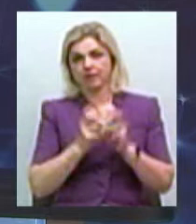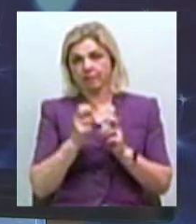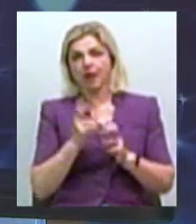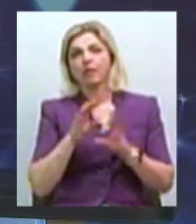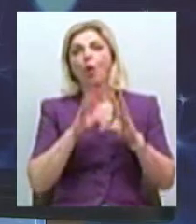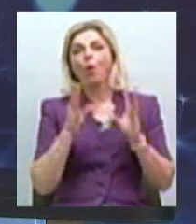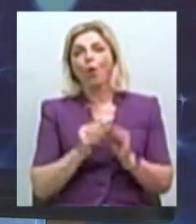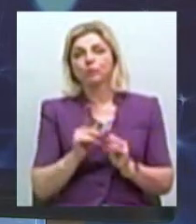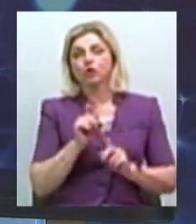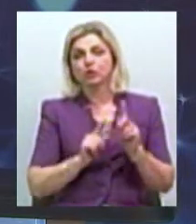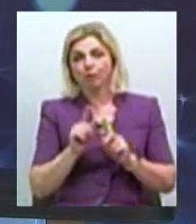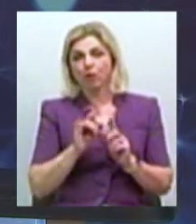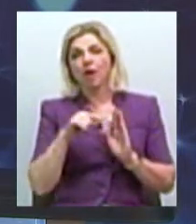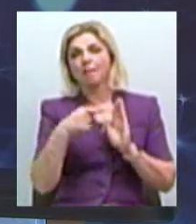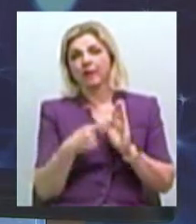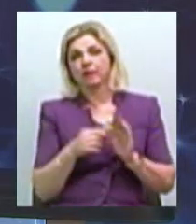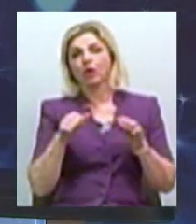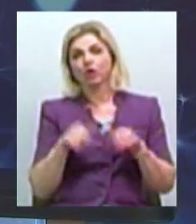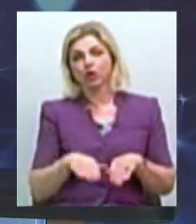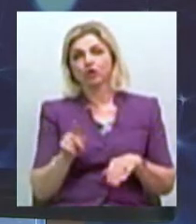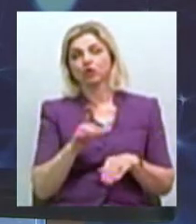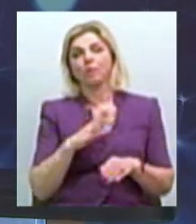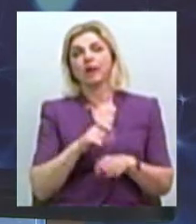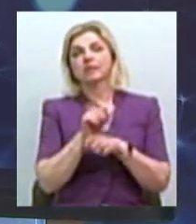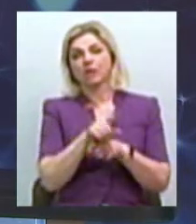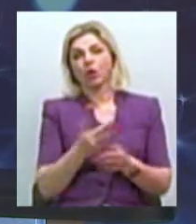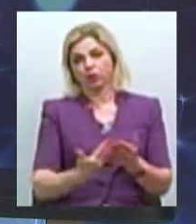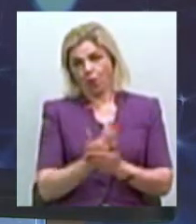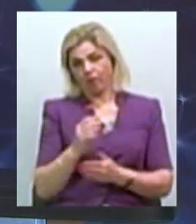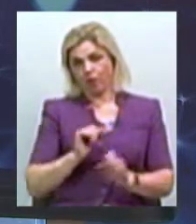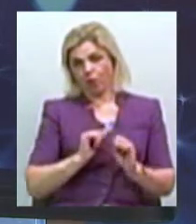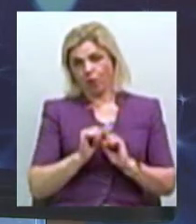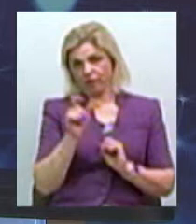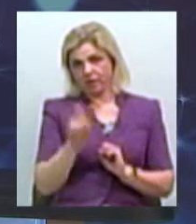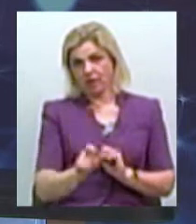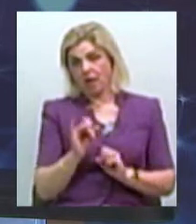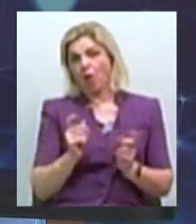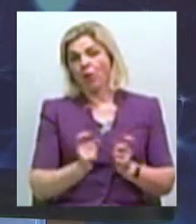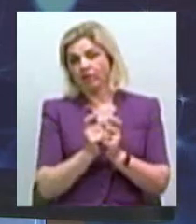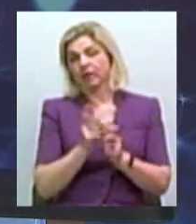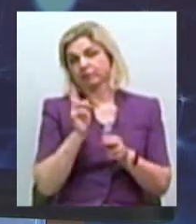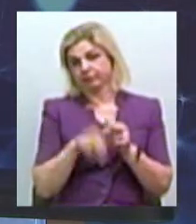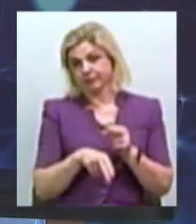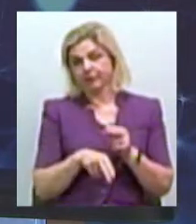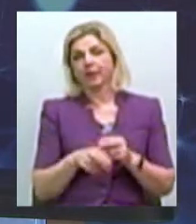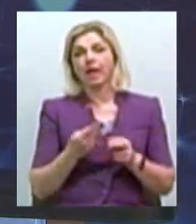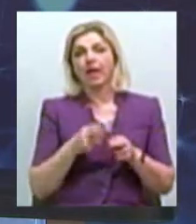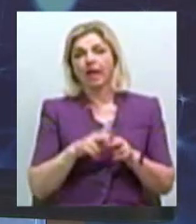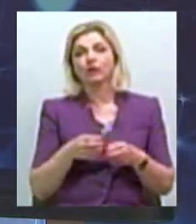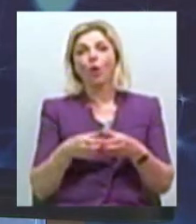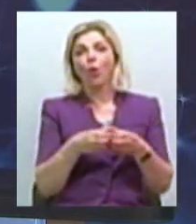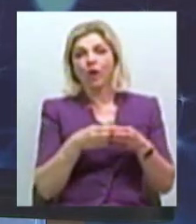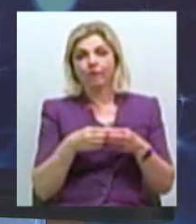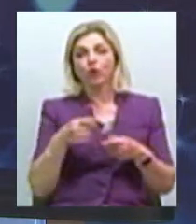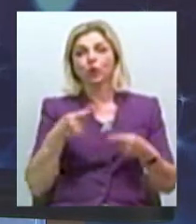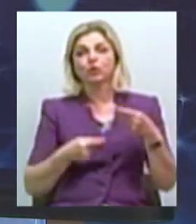І питання вирішилось тим, що призначений був новий керівник, і відповідно був конфлікт вичерпаний. Але цей колективний трудовий спір